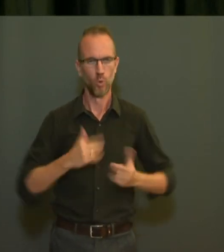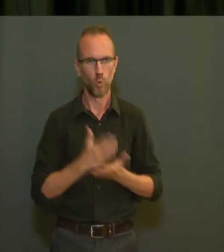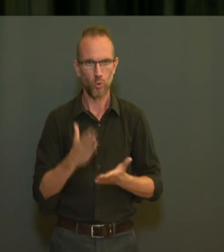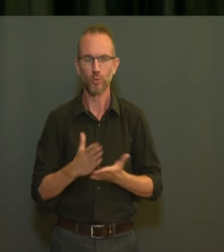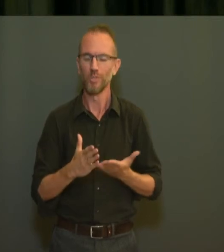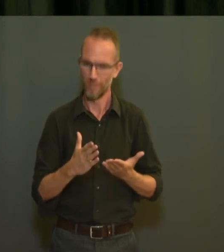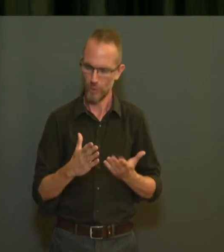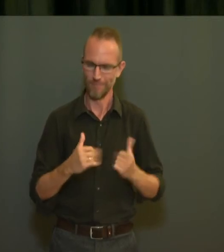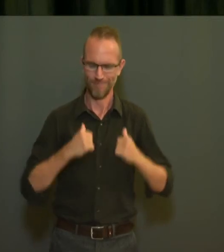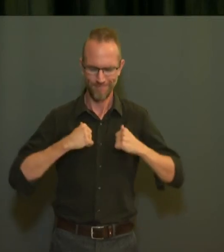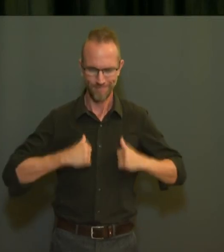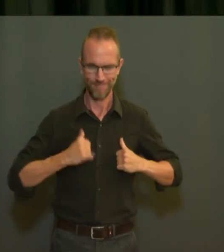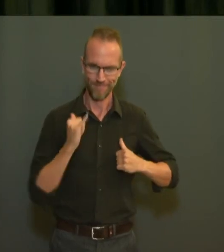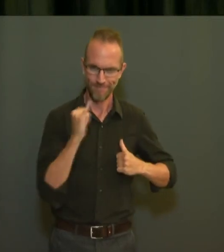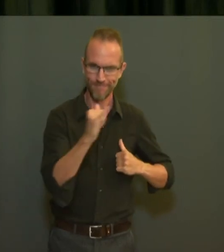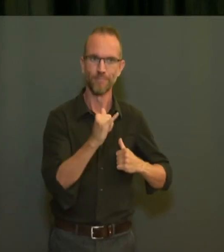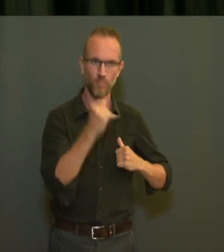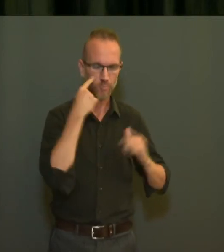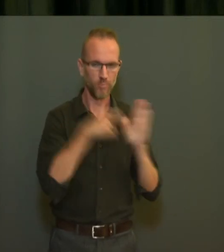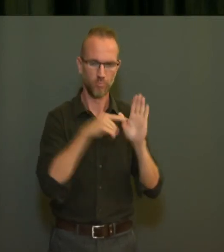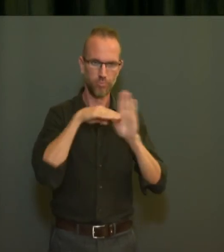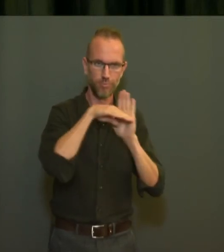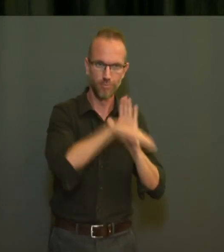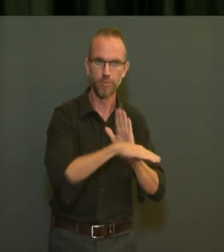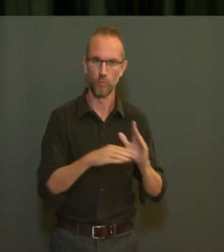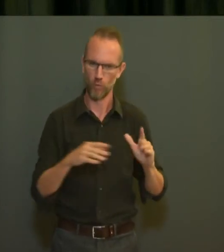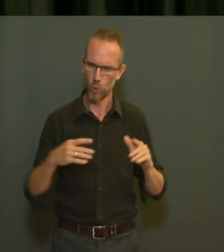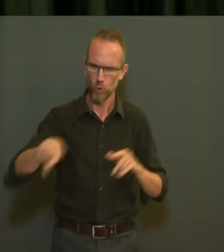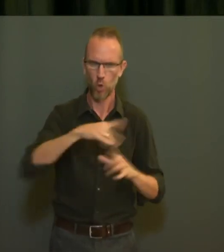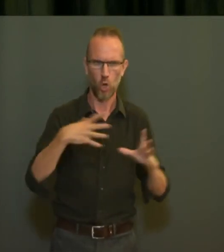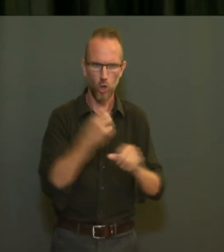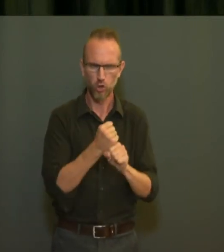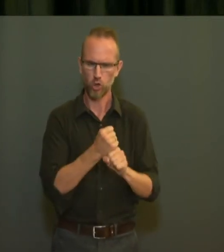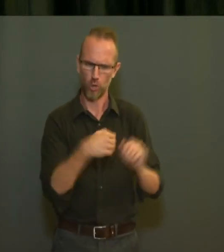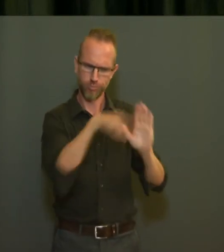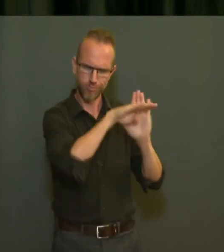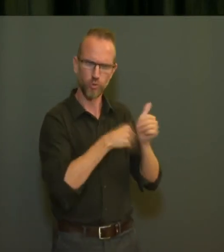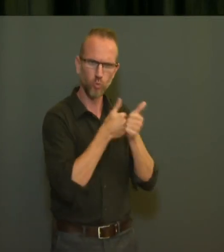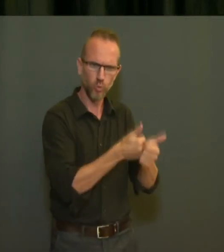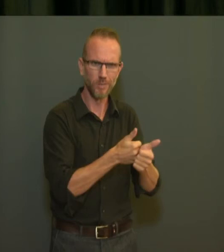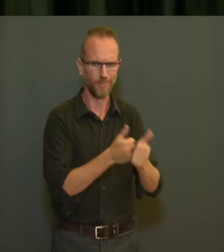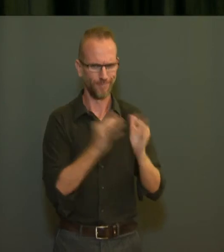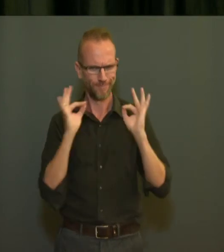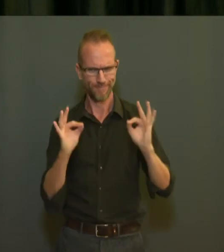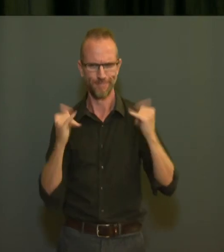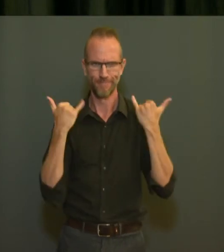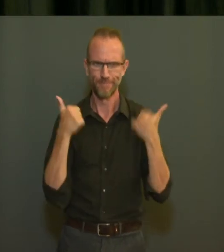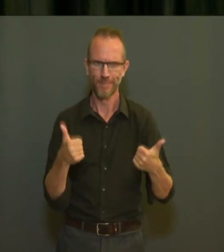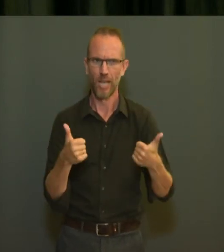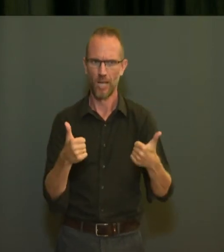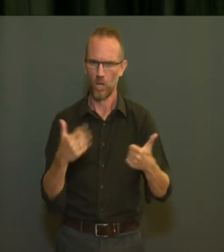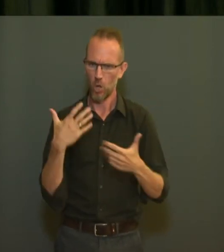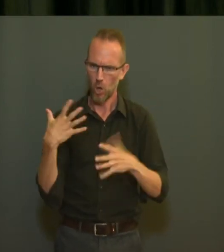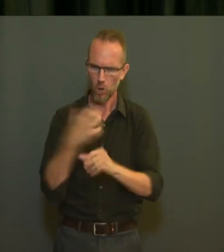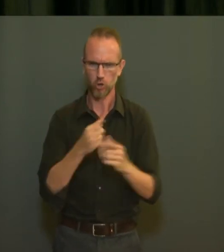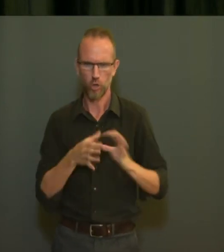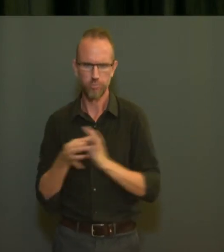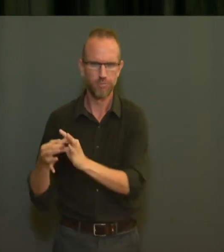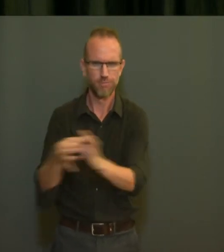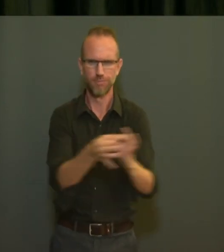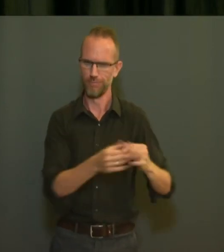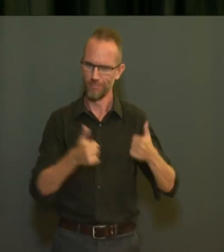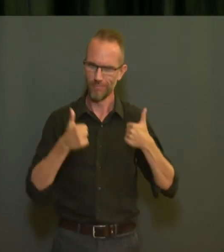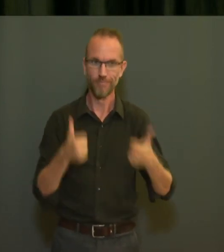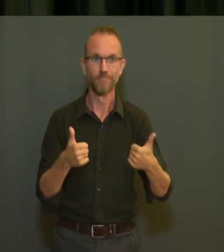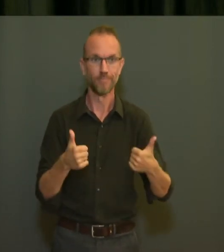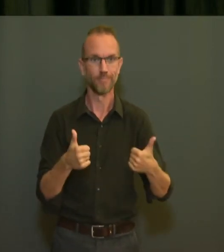prenons nos responsabilités et c'est de cette manière que nous construisons une société plus résiliente, une société plus forte face à ce virus, une